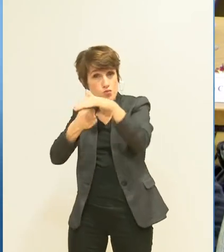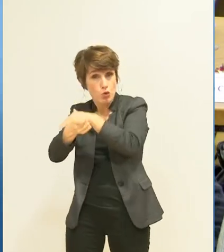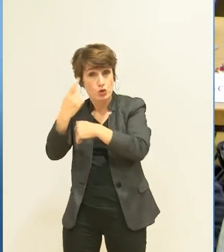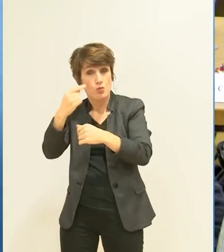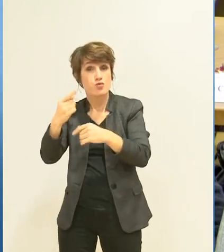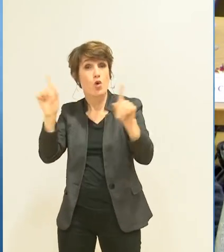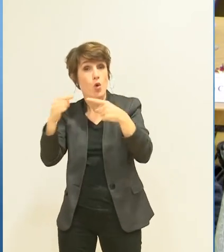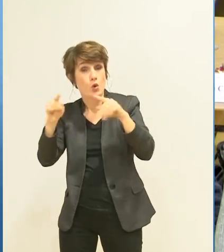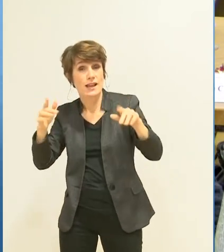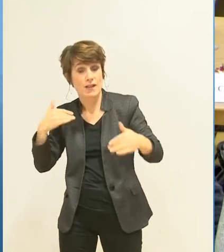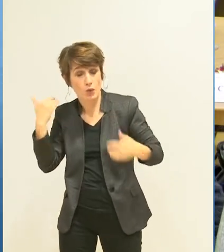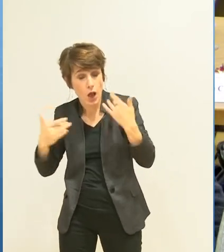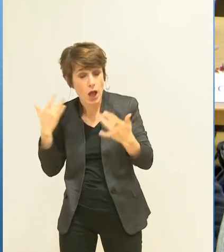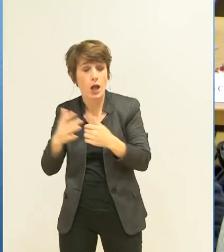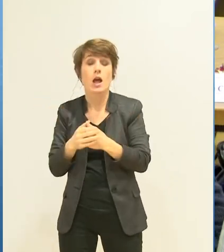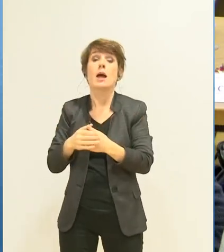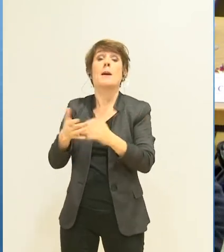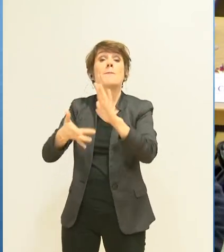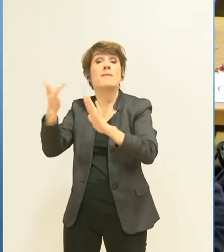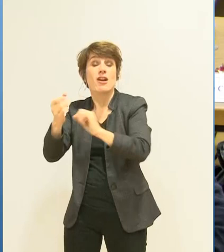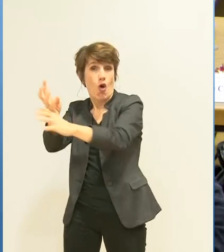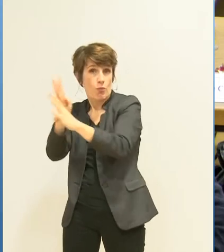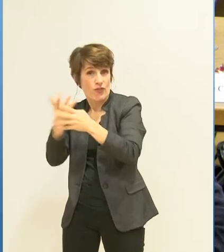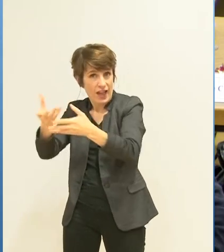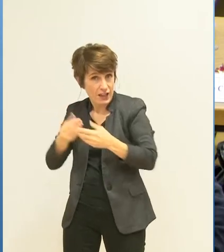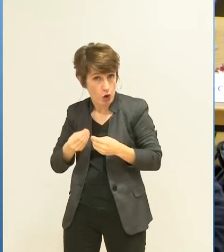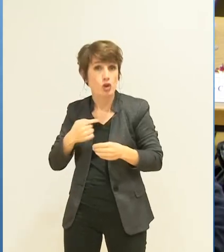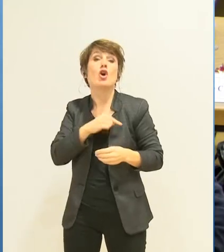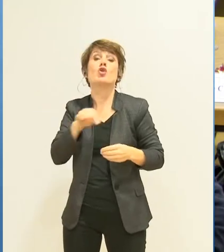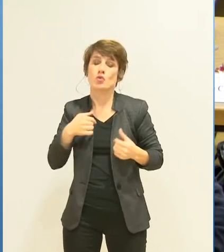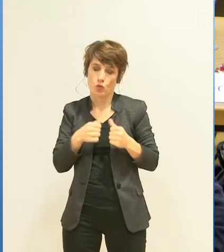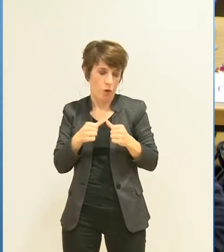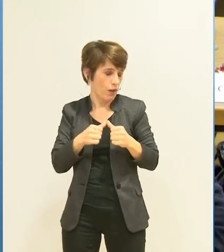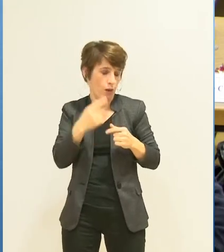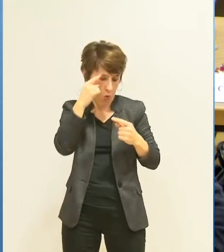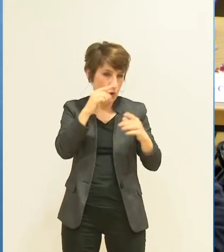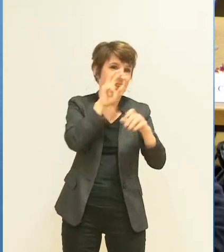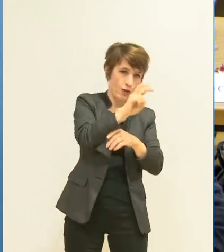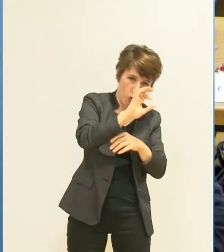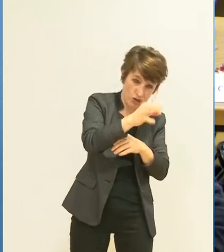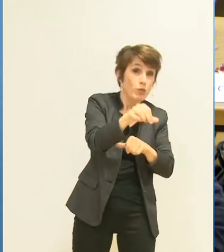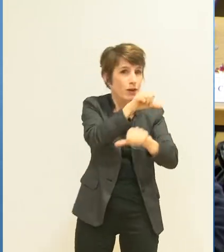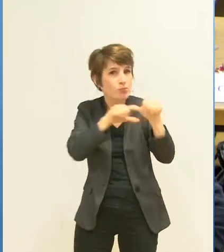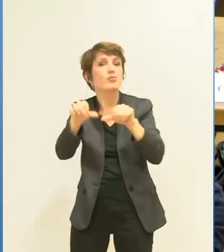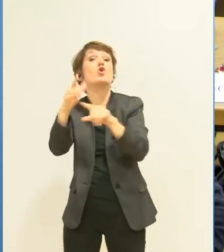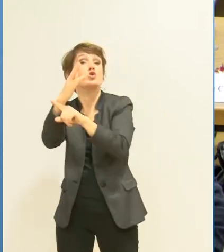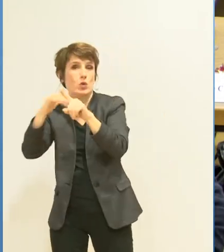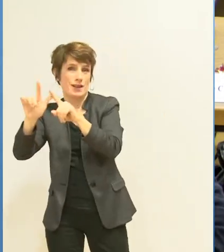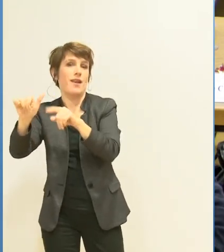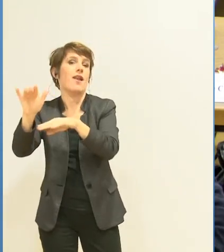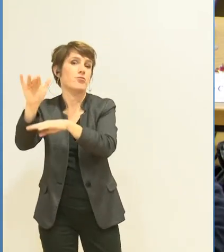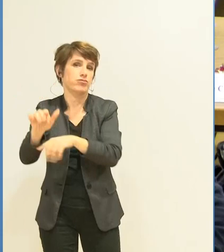à grenoble comme ailleurs pas de transition écologique sans transition sociale le 8 décembre dernier